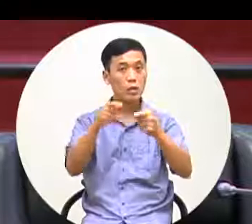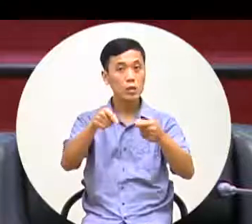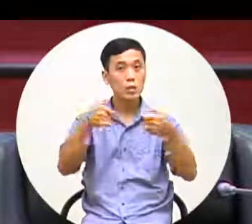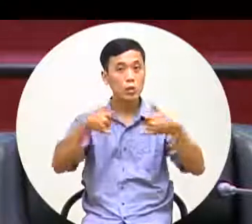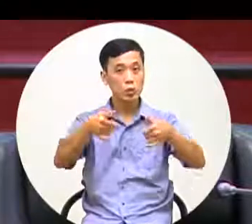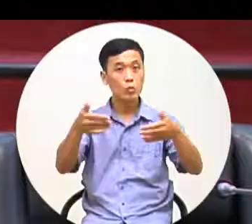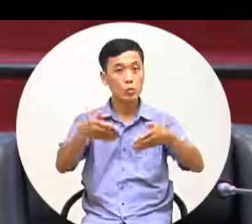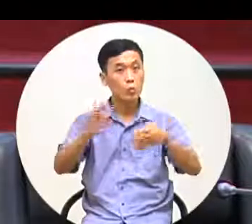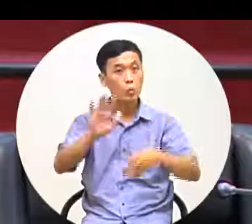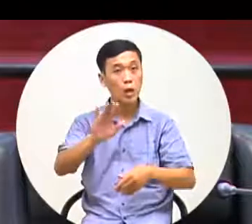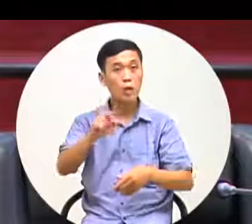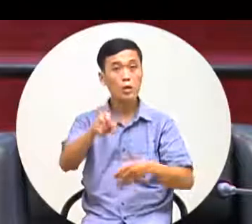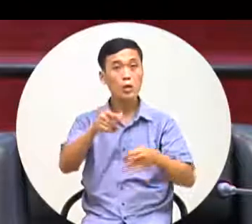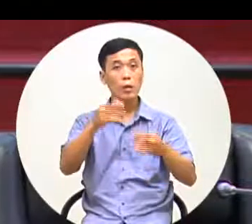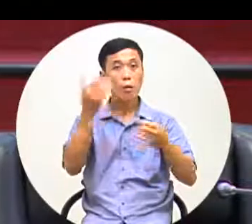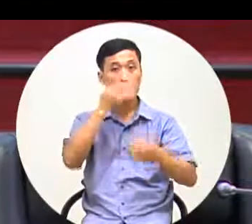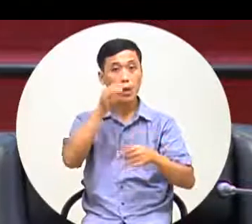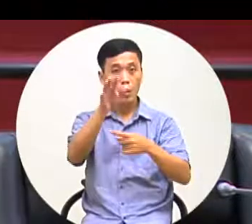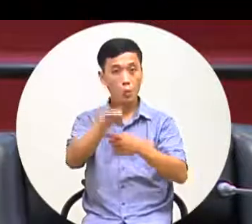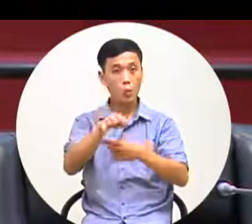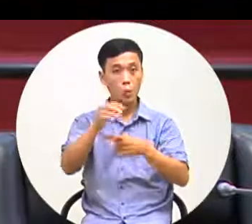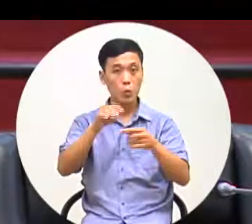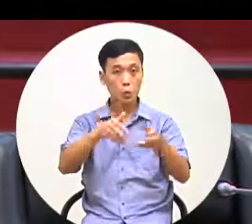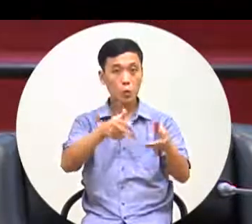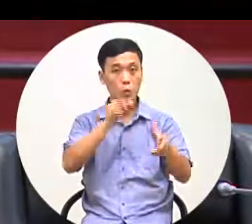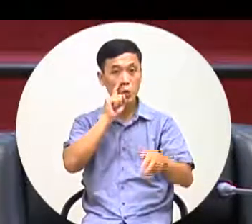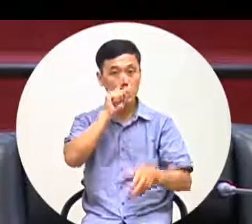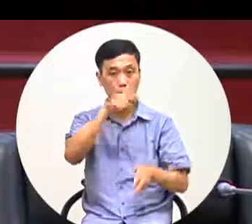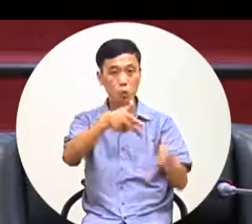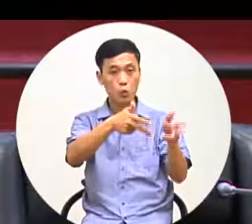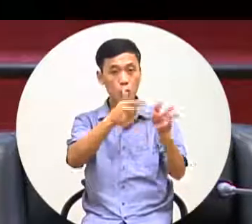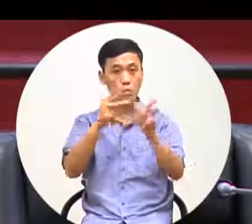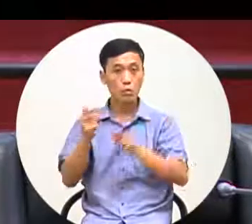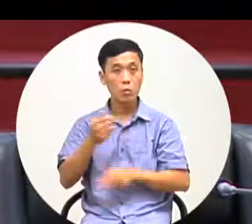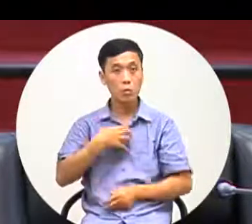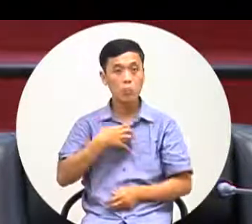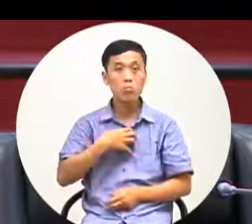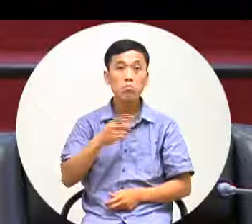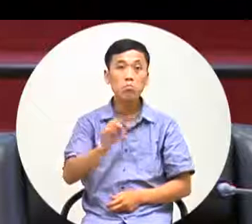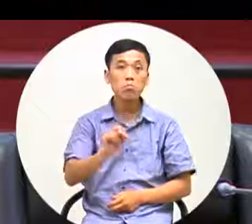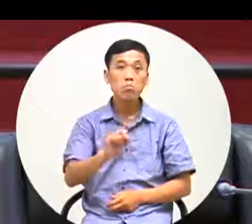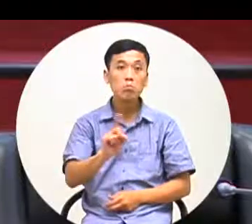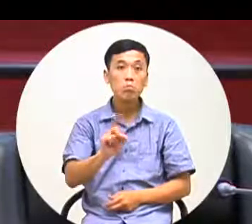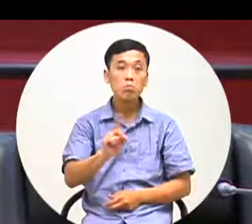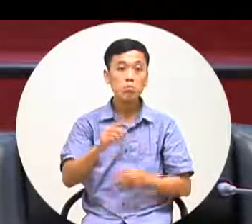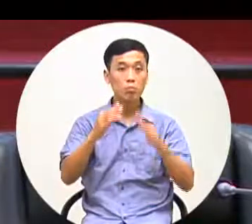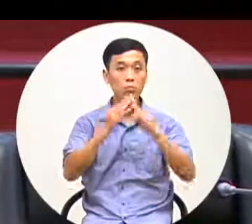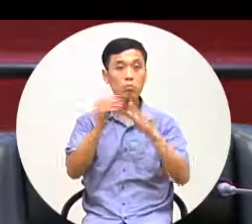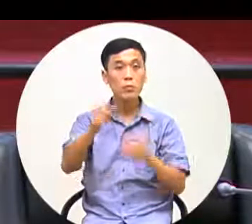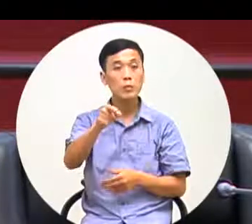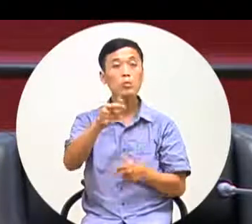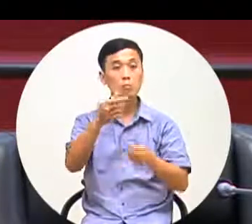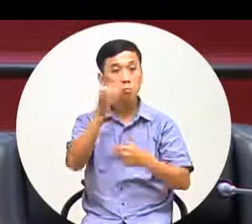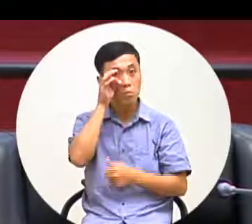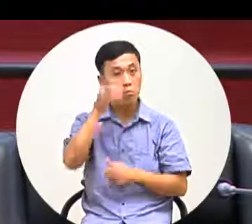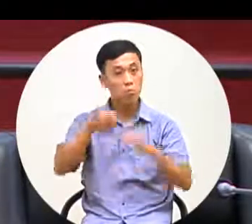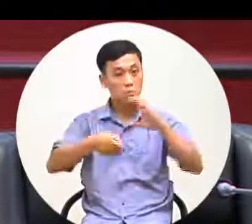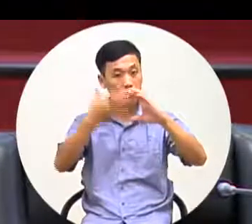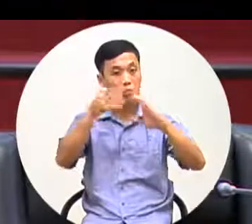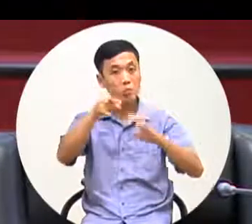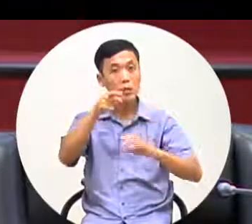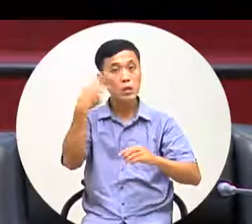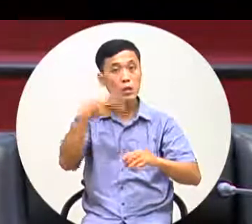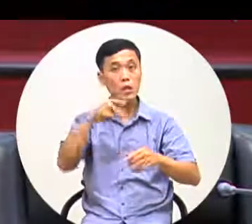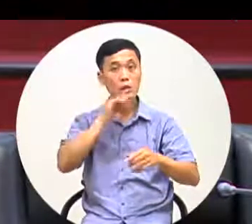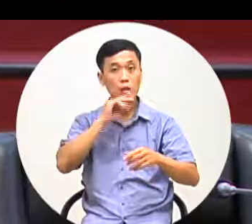险。美浓桥为什么非常危险？局长，你看一下，我们一般来说都还加一个栏杆在上面，但